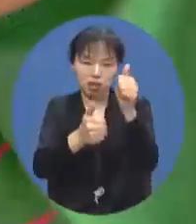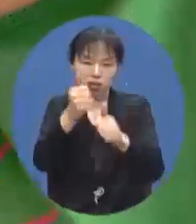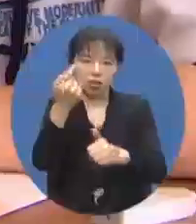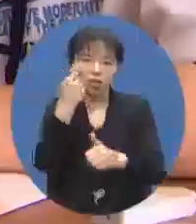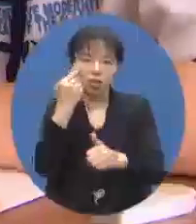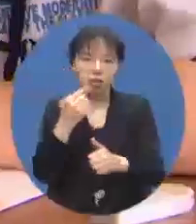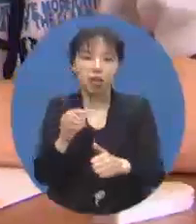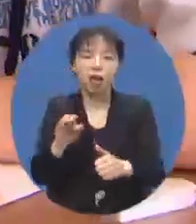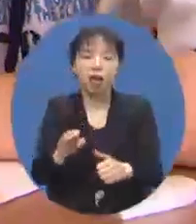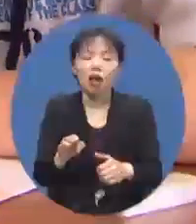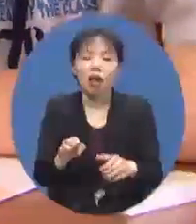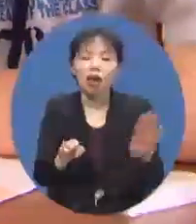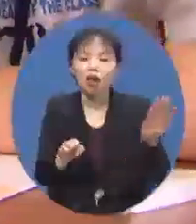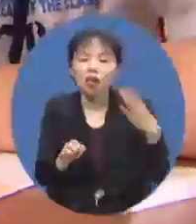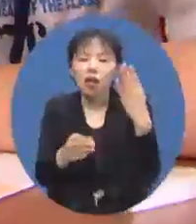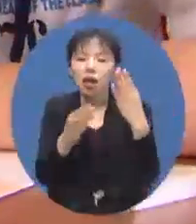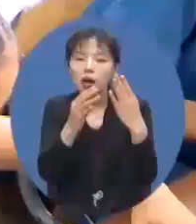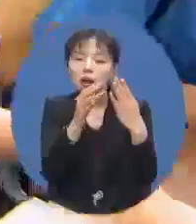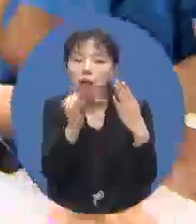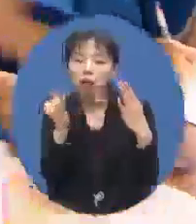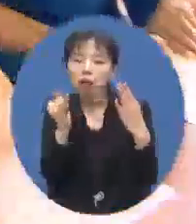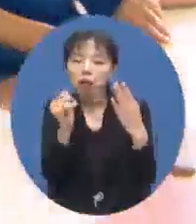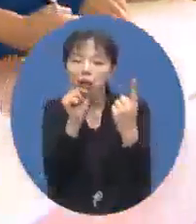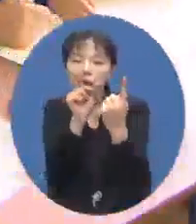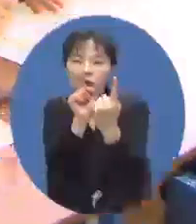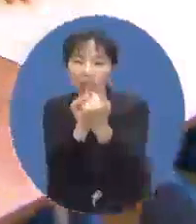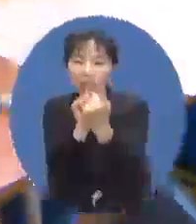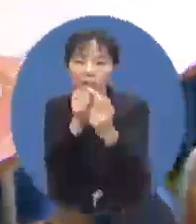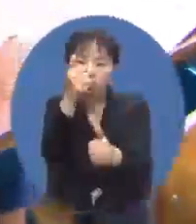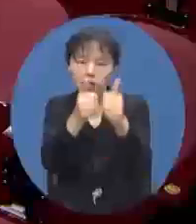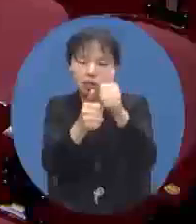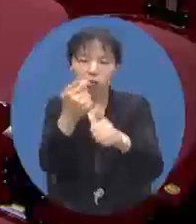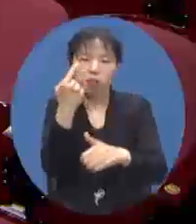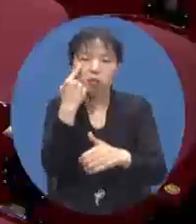400명을 대상으로 그들의 다중지능을 체크했습니다.